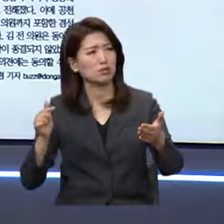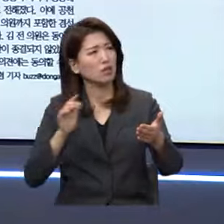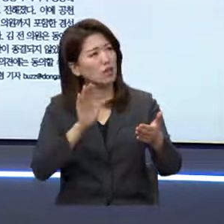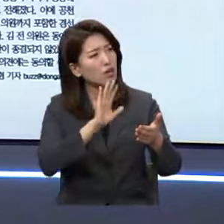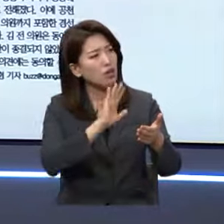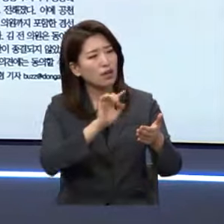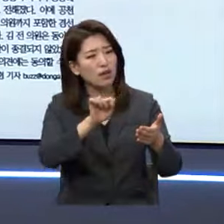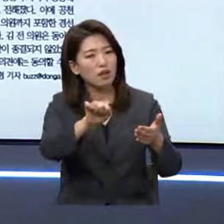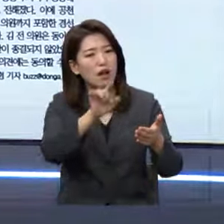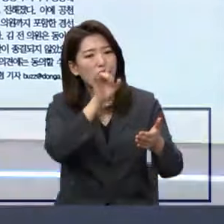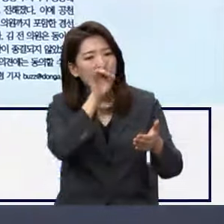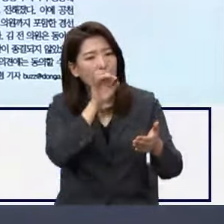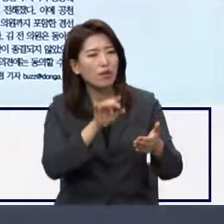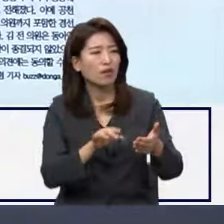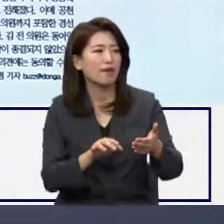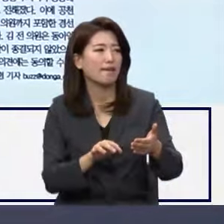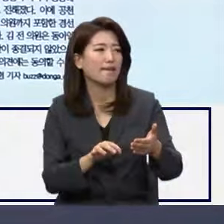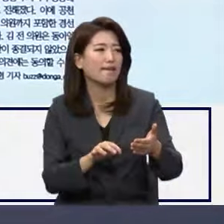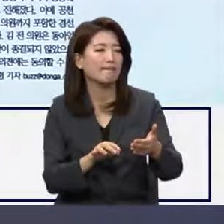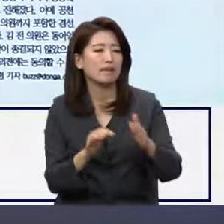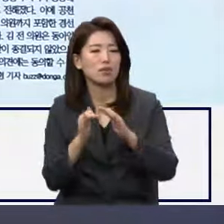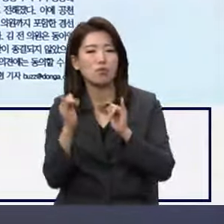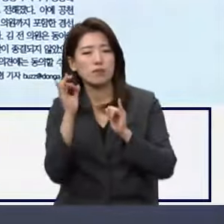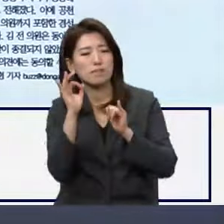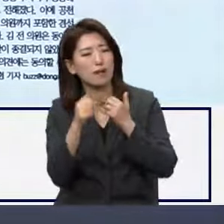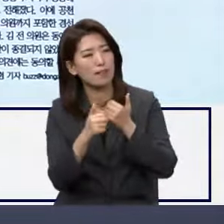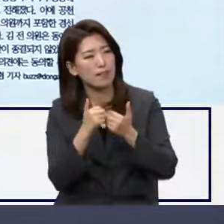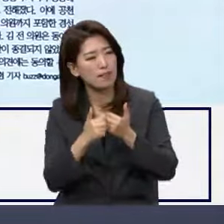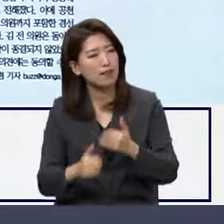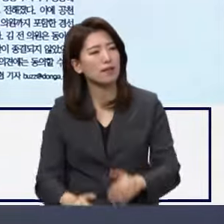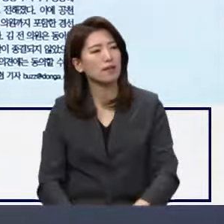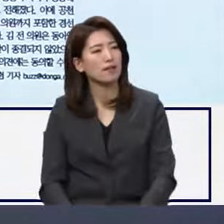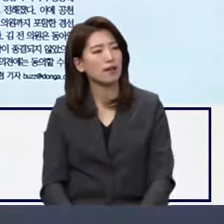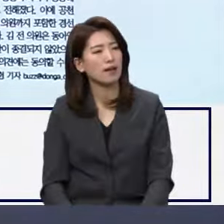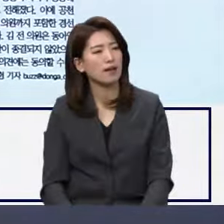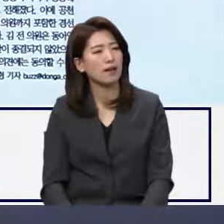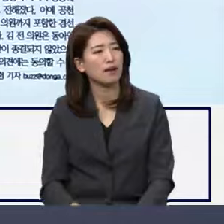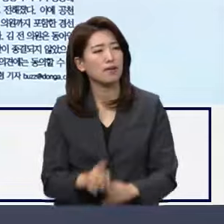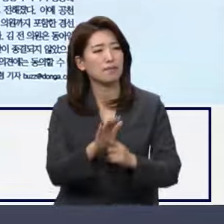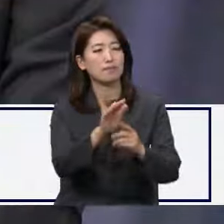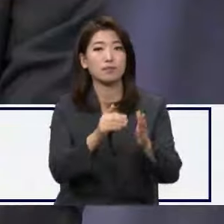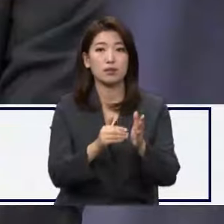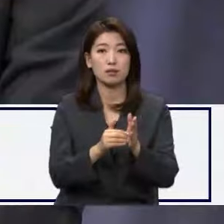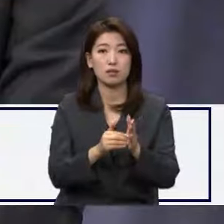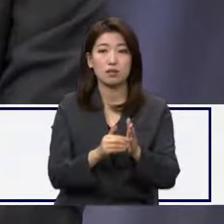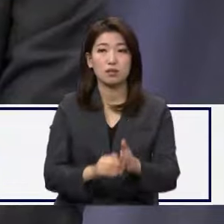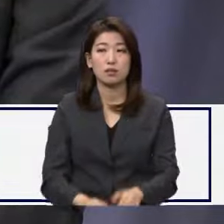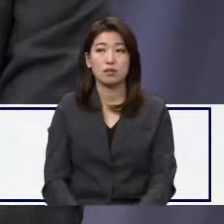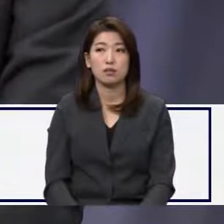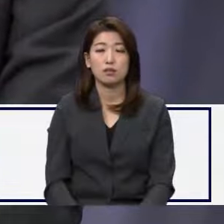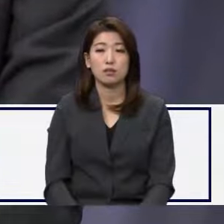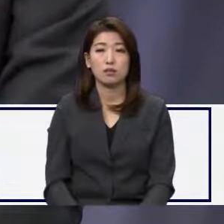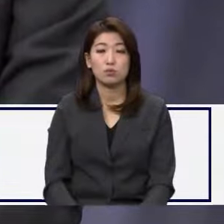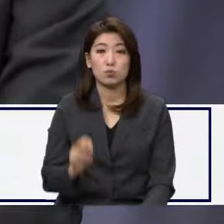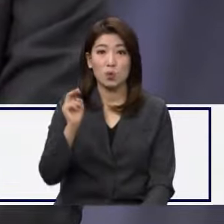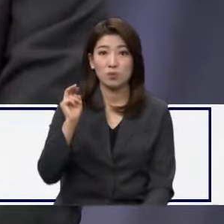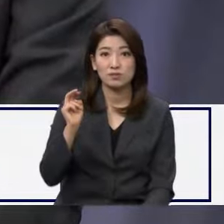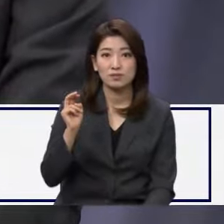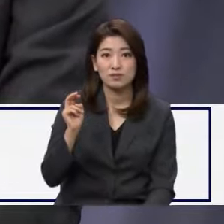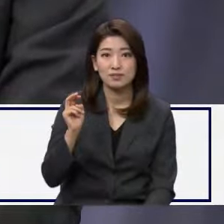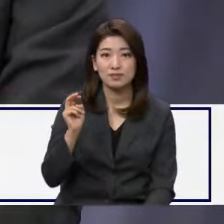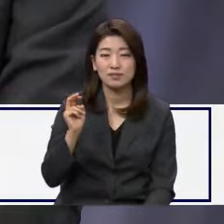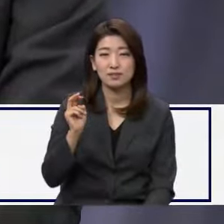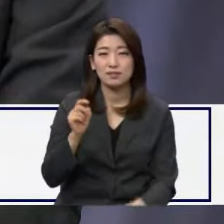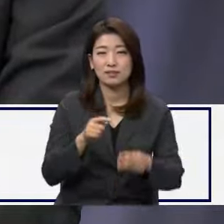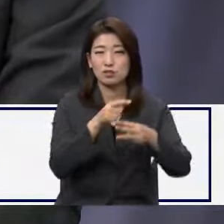이건 성재준 위원님 진윤태이 한이 한 위원장 진윤태 아 저희 친 한이었다 키워드가